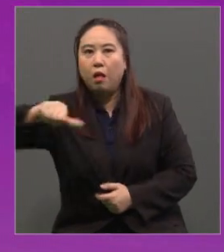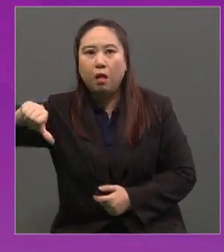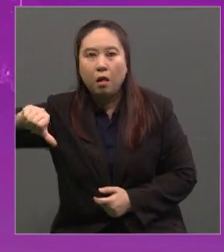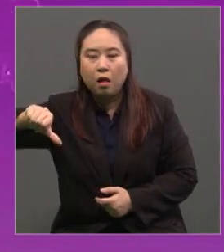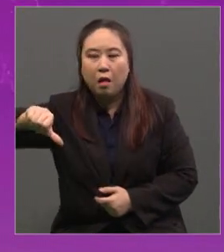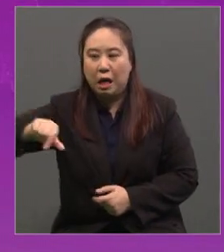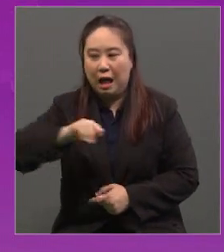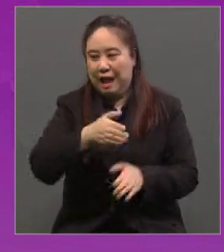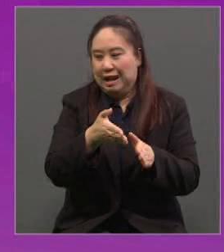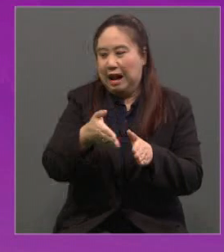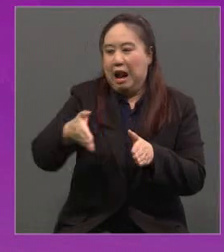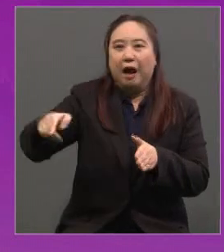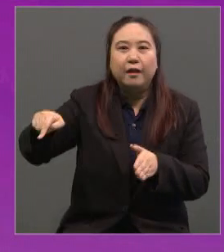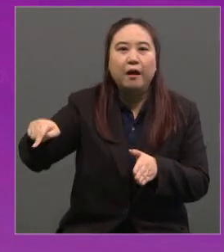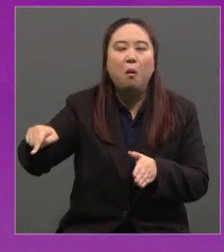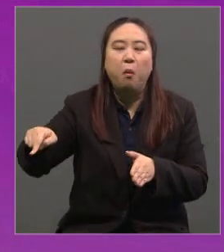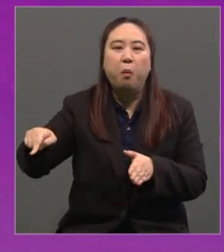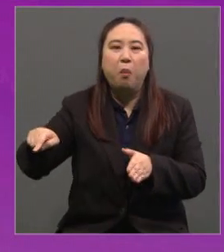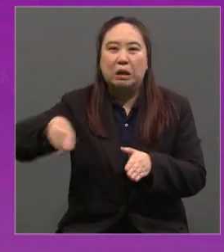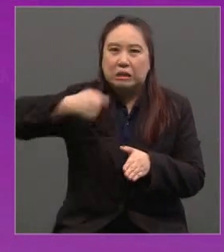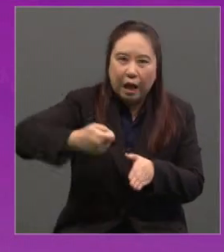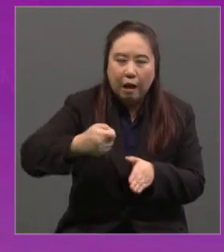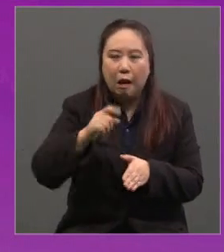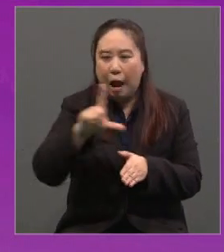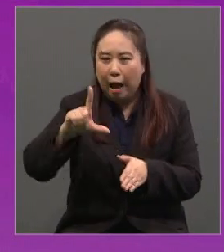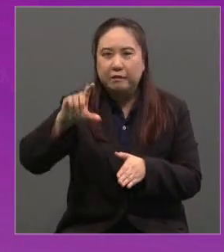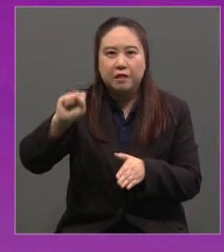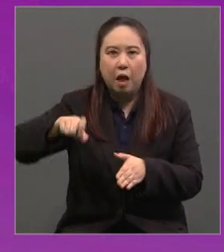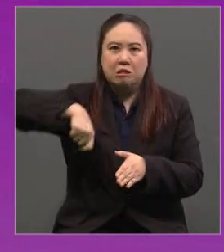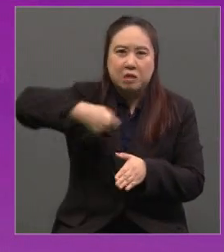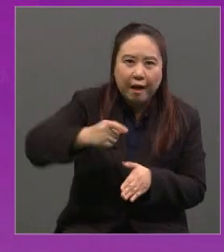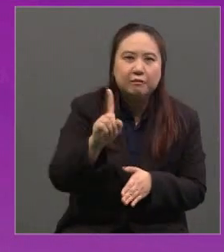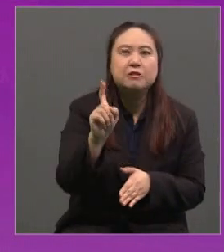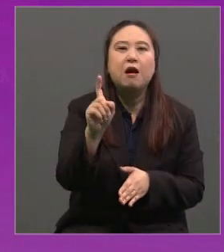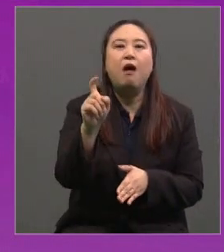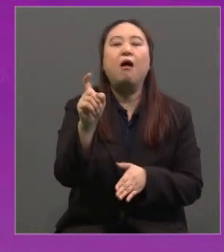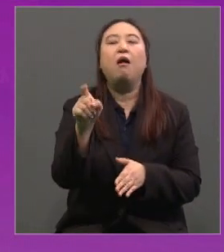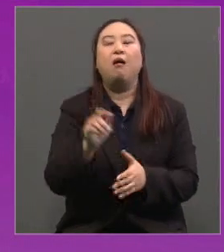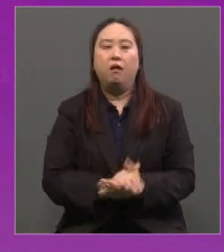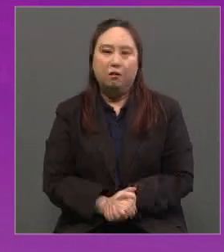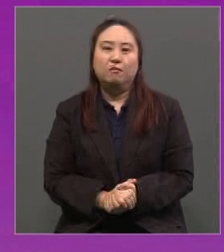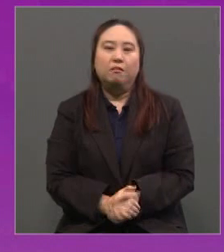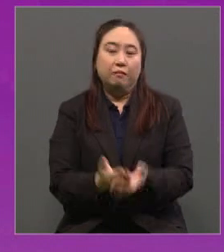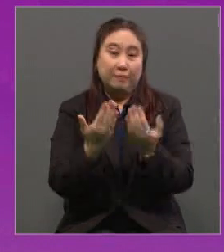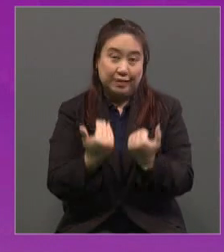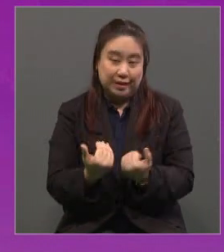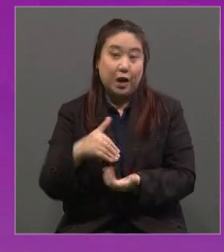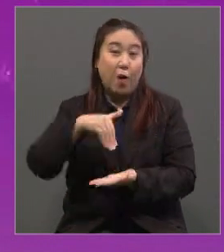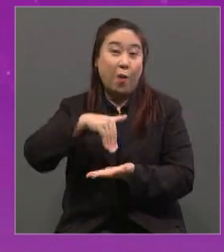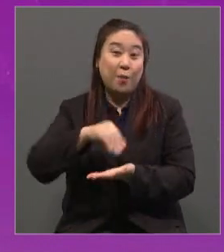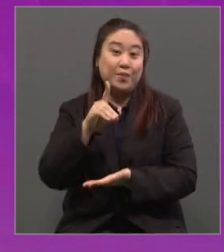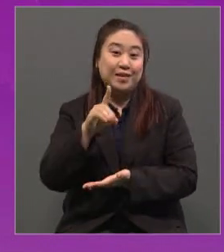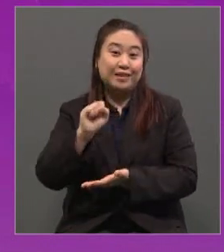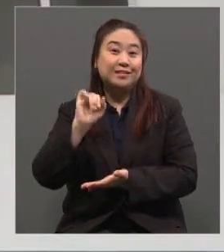พวกอยู่ปลายๆทั้งนั้น คือเป็นหลักล้านเป็นหลักแสนเนี่ยค่อนข้างที่จะเยอะทีเดียวนะคะอย่างที่บอกไปเป็นงานวิจัยค่ะที่ทางกรมสอบสวน